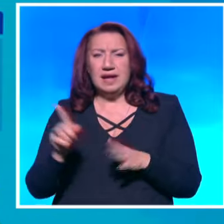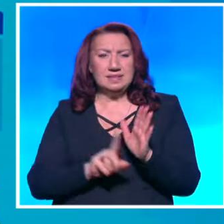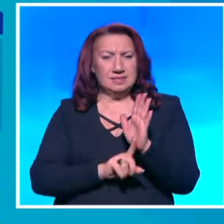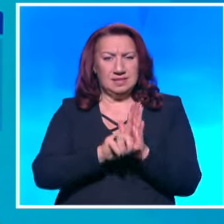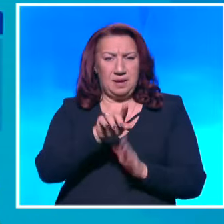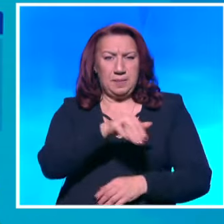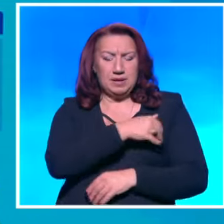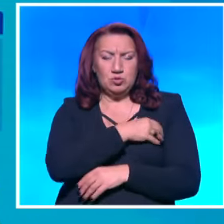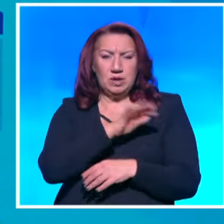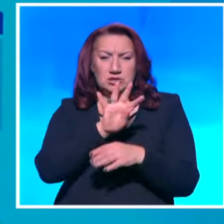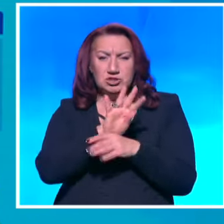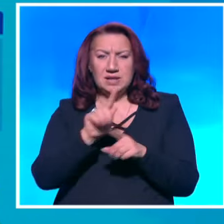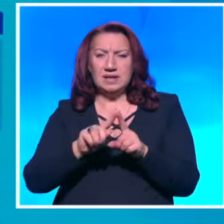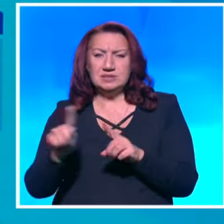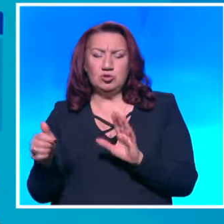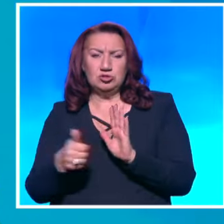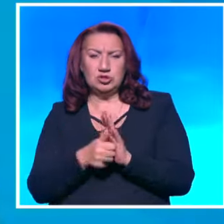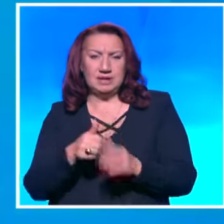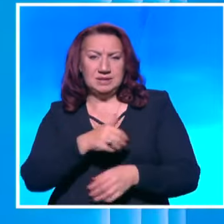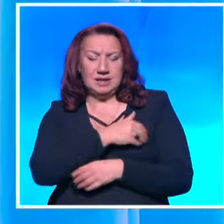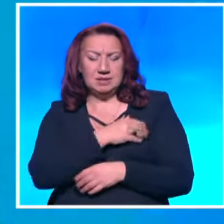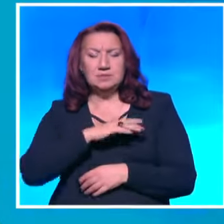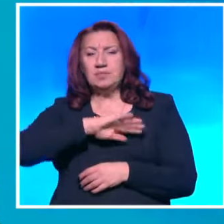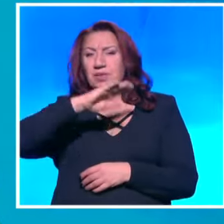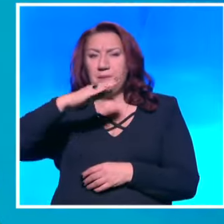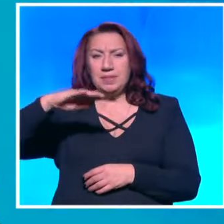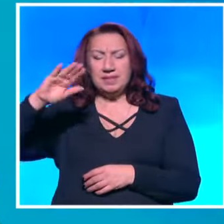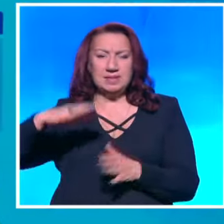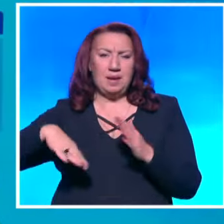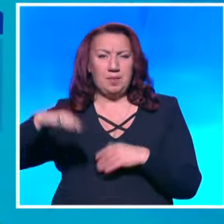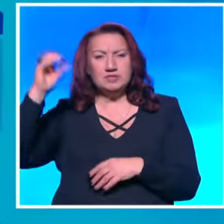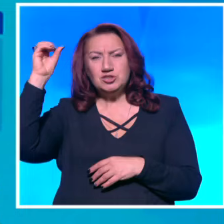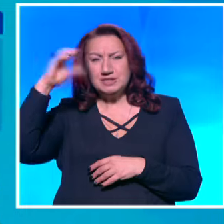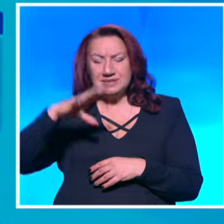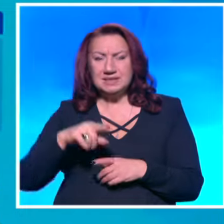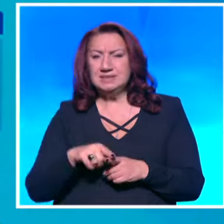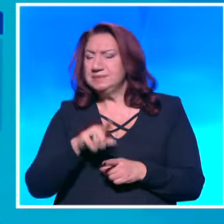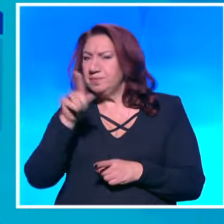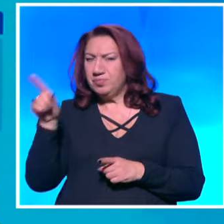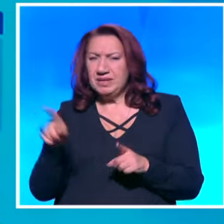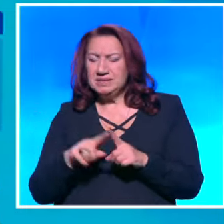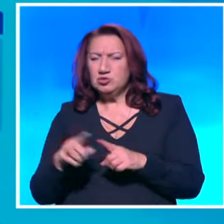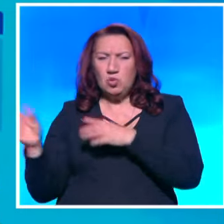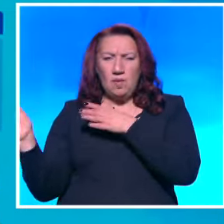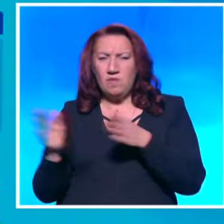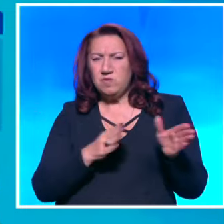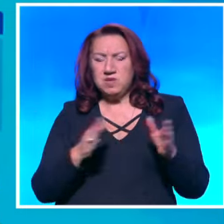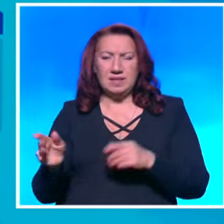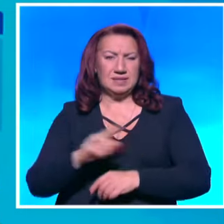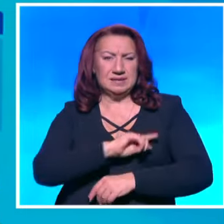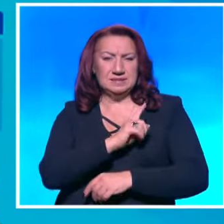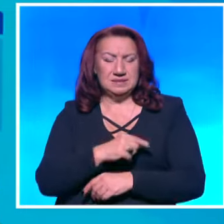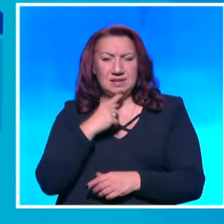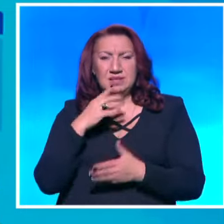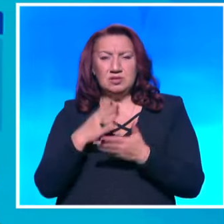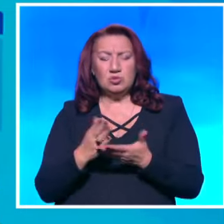14 и 16° в планините предимно слънчево време но и там вятърът ще е силен и бурен до полунощ